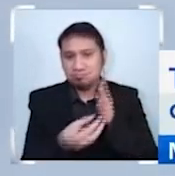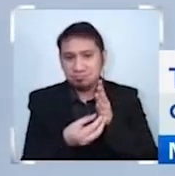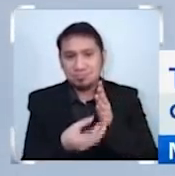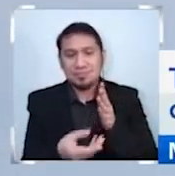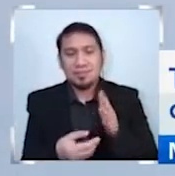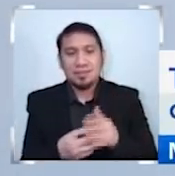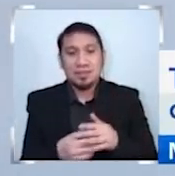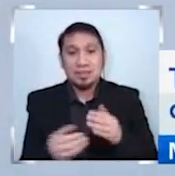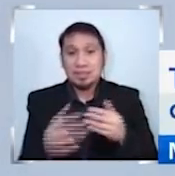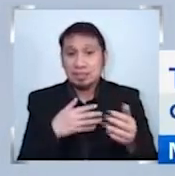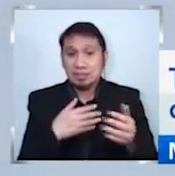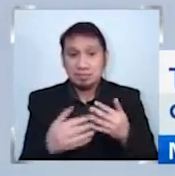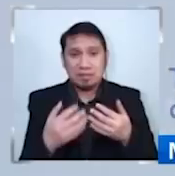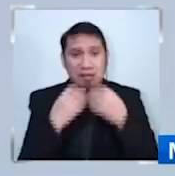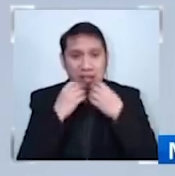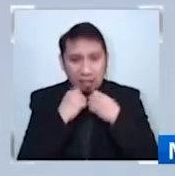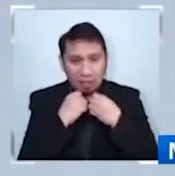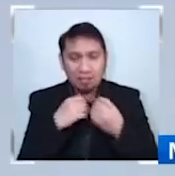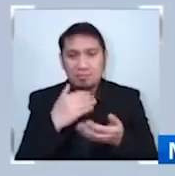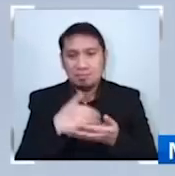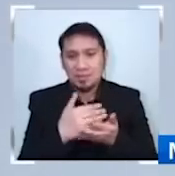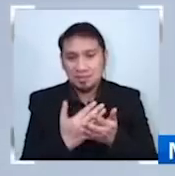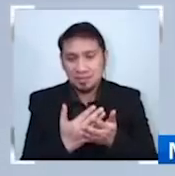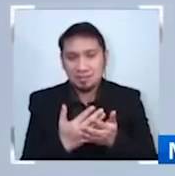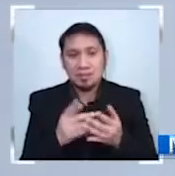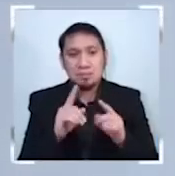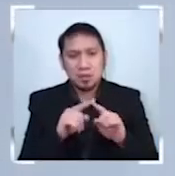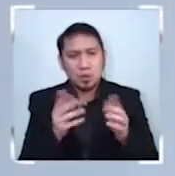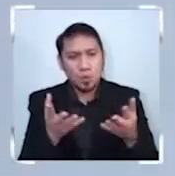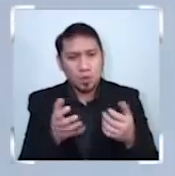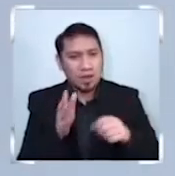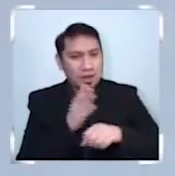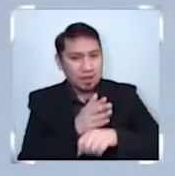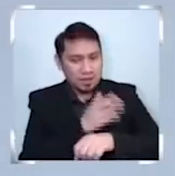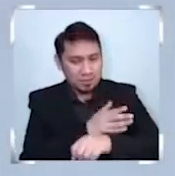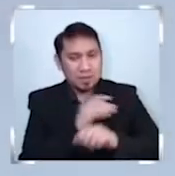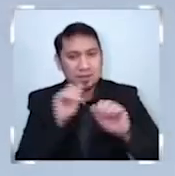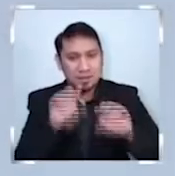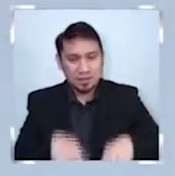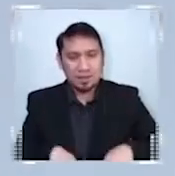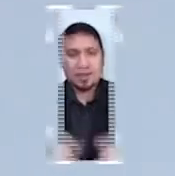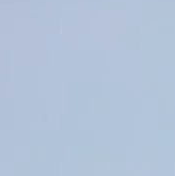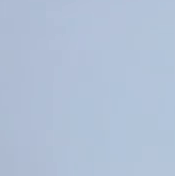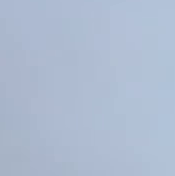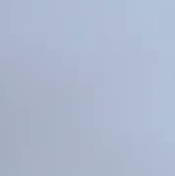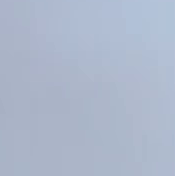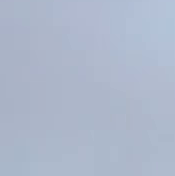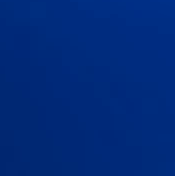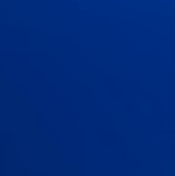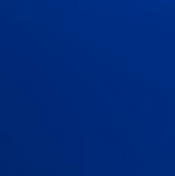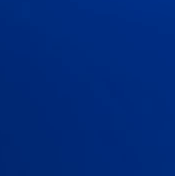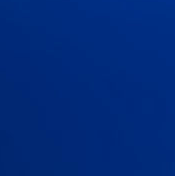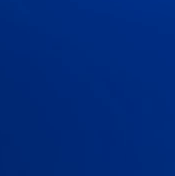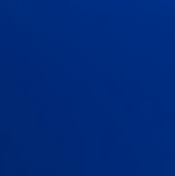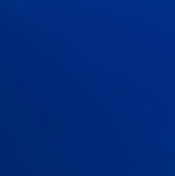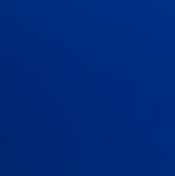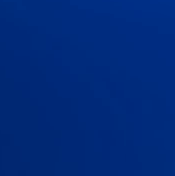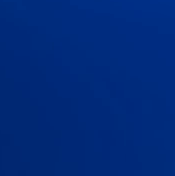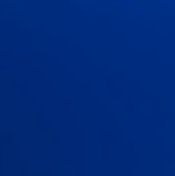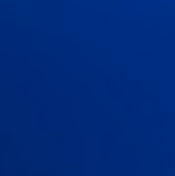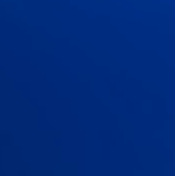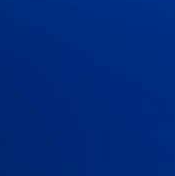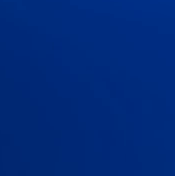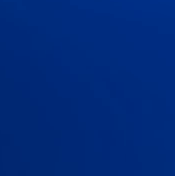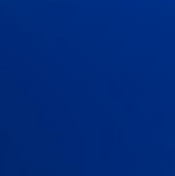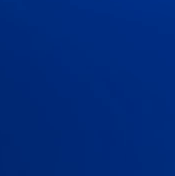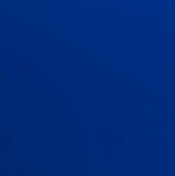ang budget, nais pa niyang ma-improve ang drone para mapakinabangan ito sa makabuluhang paraan. Nais po naming linawin